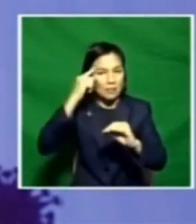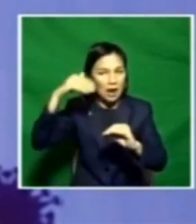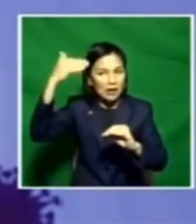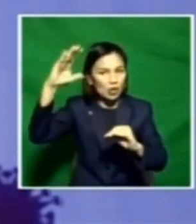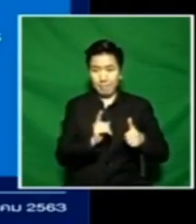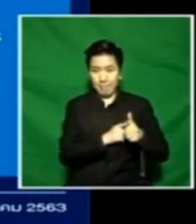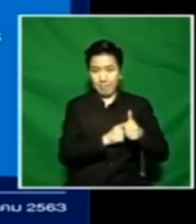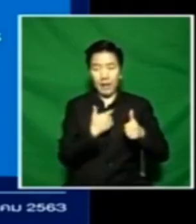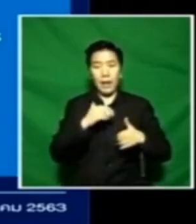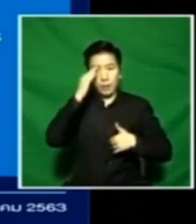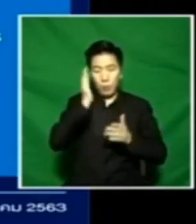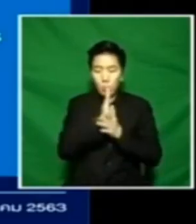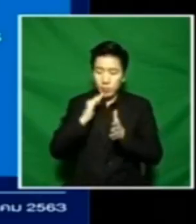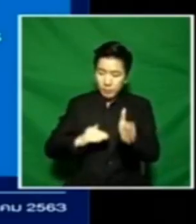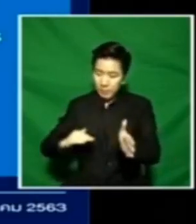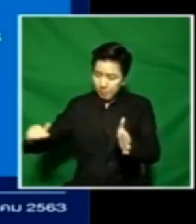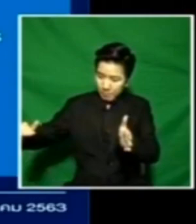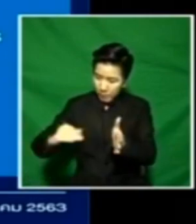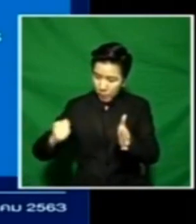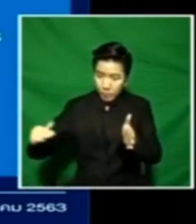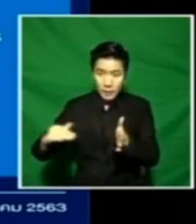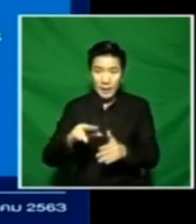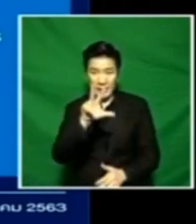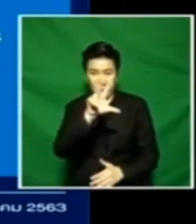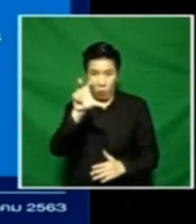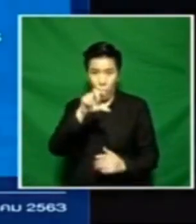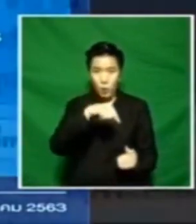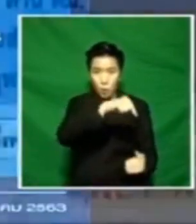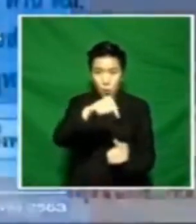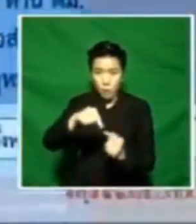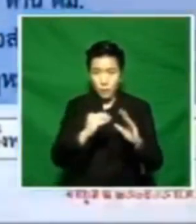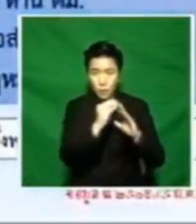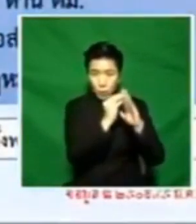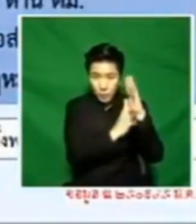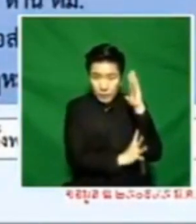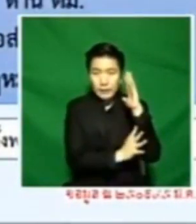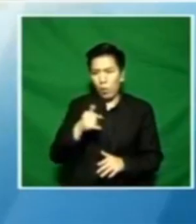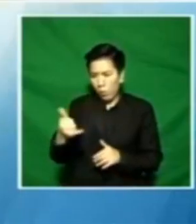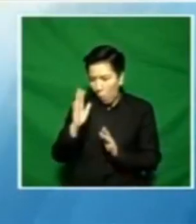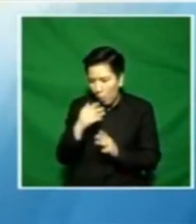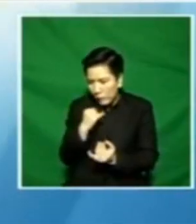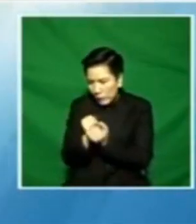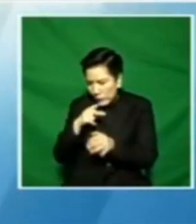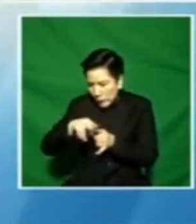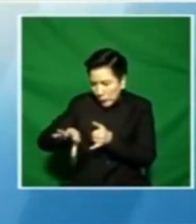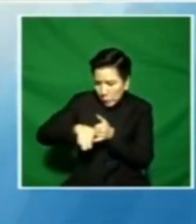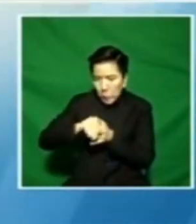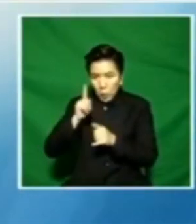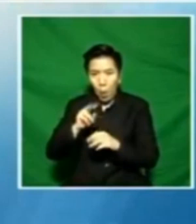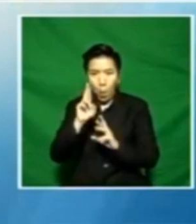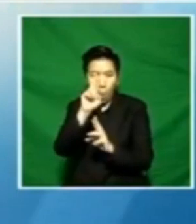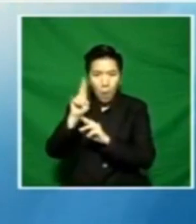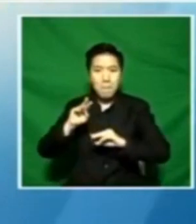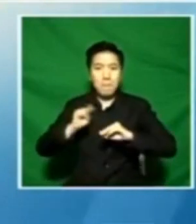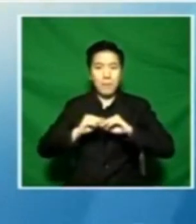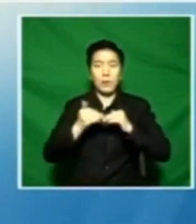คุมสถานการณ์การแพร่ระบาดไวรัสโควิชในถิ่นทั่วประเทศสามร้อยห้าสิบเก้าจุดเพื่อคอยดูแลเฝ้าระวังสังเกตอาการและจัดระเบียบการ